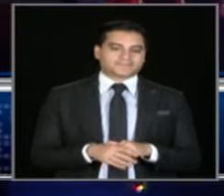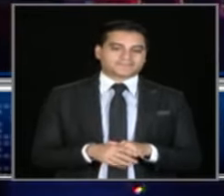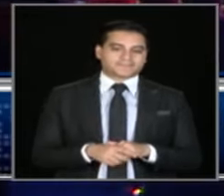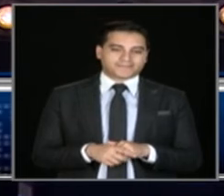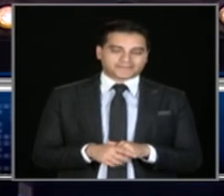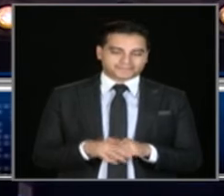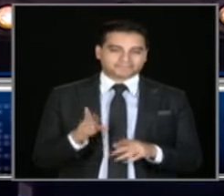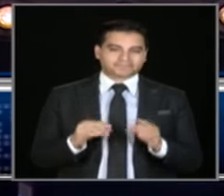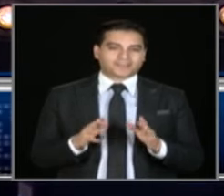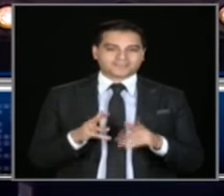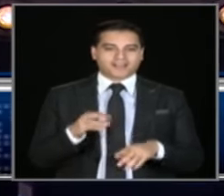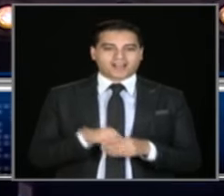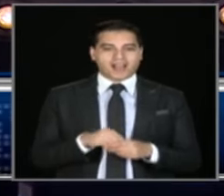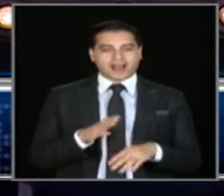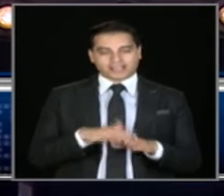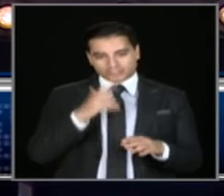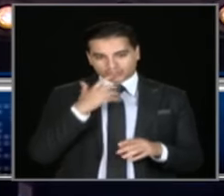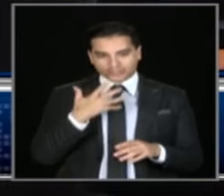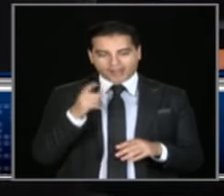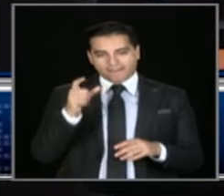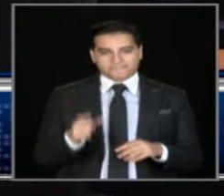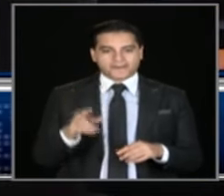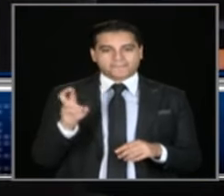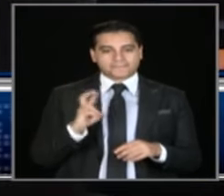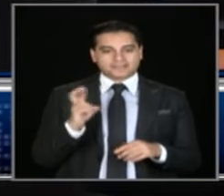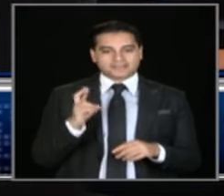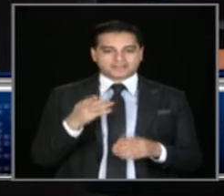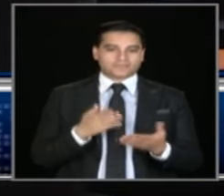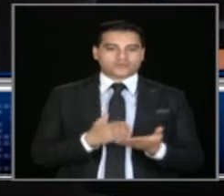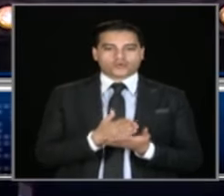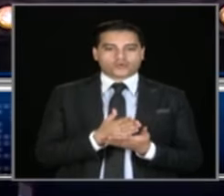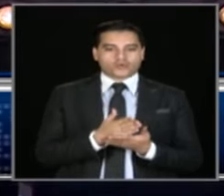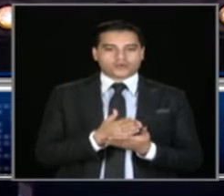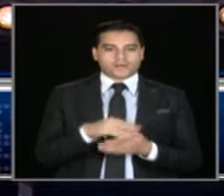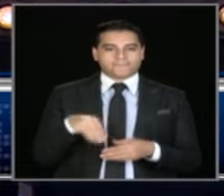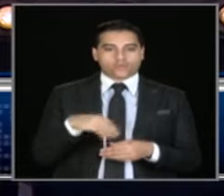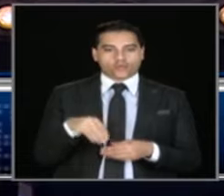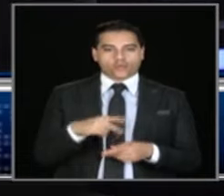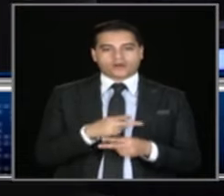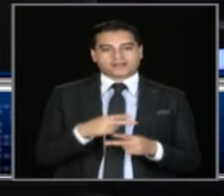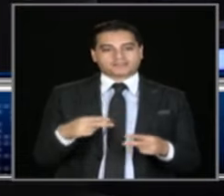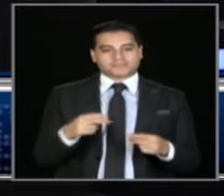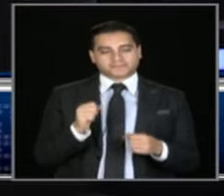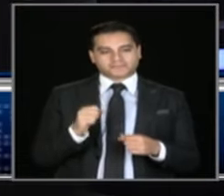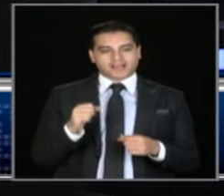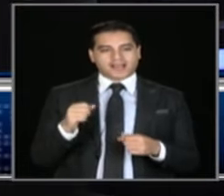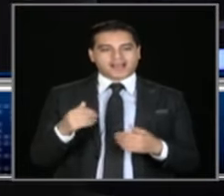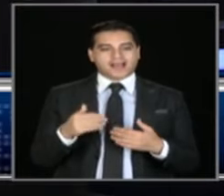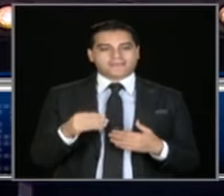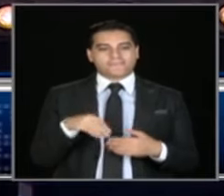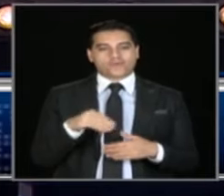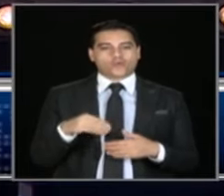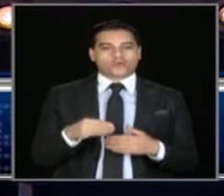بتحكي عن شاب مسيحي بيحضر مولد متأكدين العذراء في